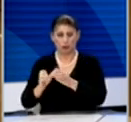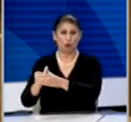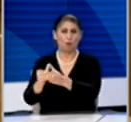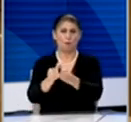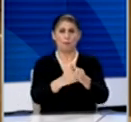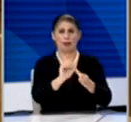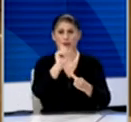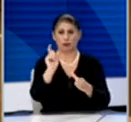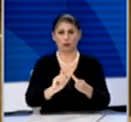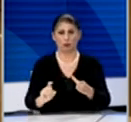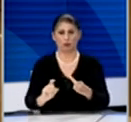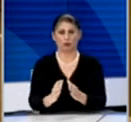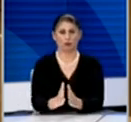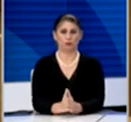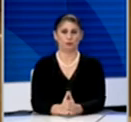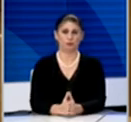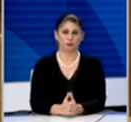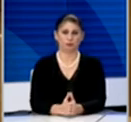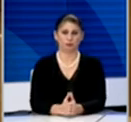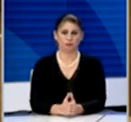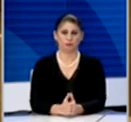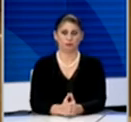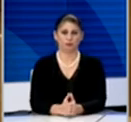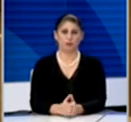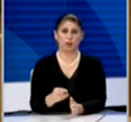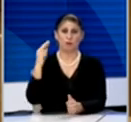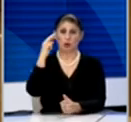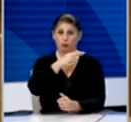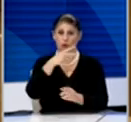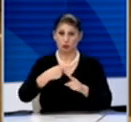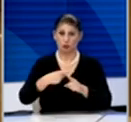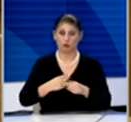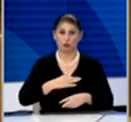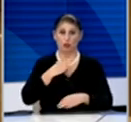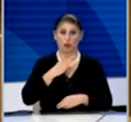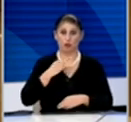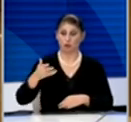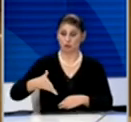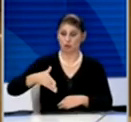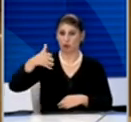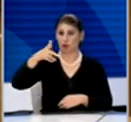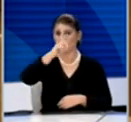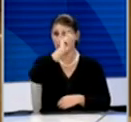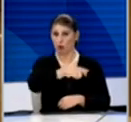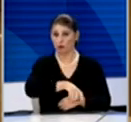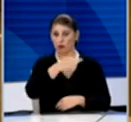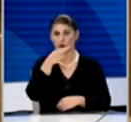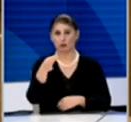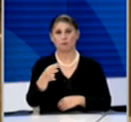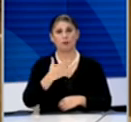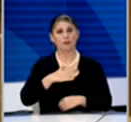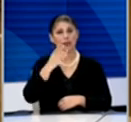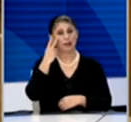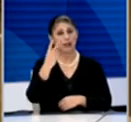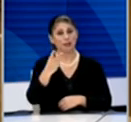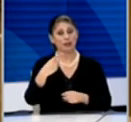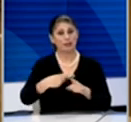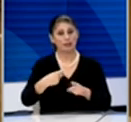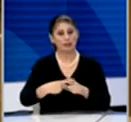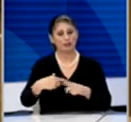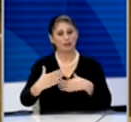τους ο πρωθυπουργός της χώρας ο κύριος μητσοτάκης που όπως ο ίδιος δήλωσε θέλει να δει την ελλάδα να γίνετα